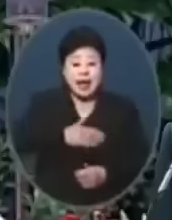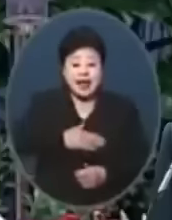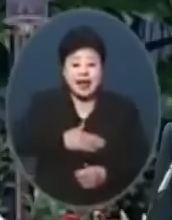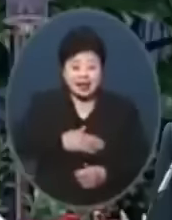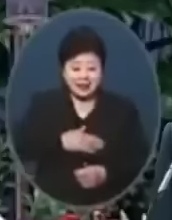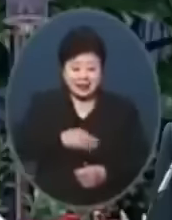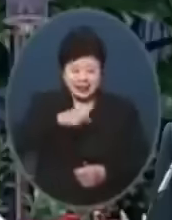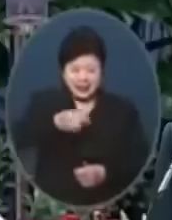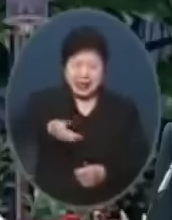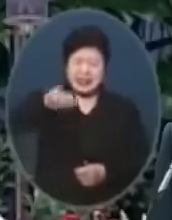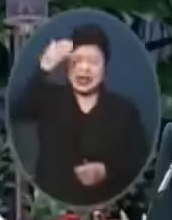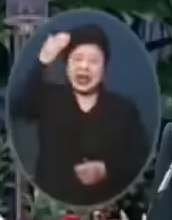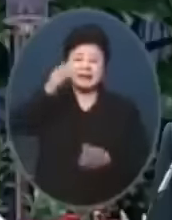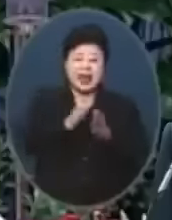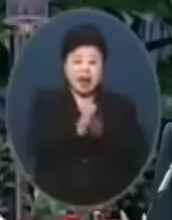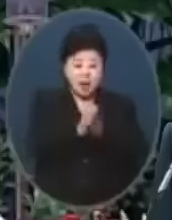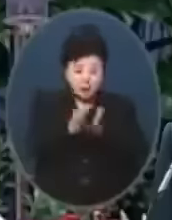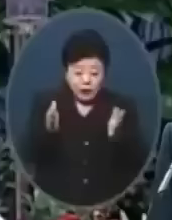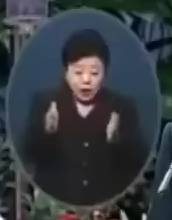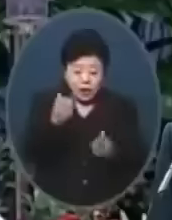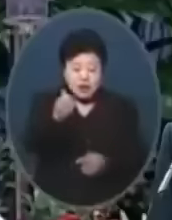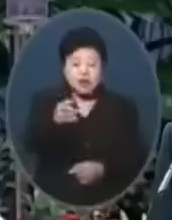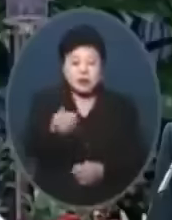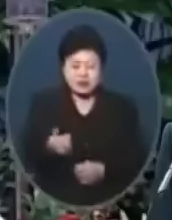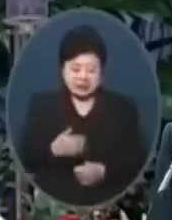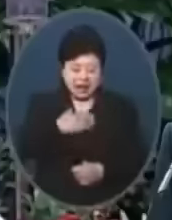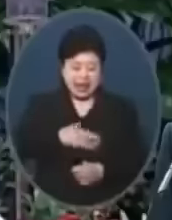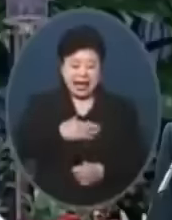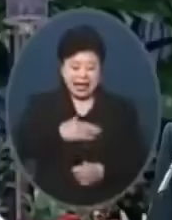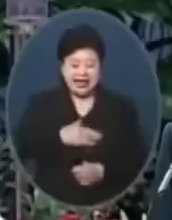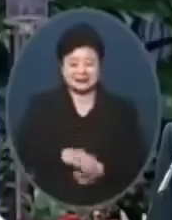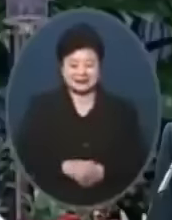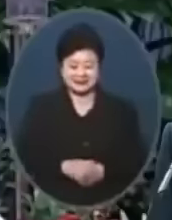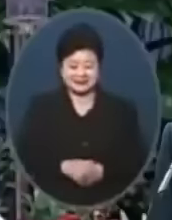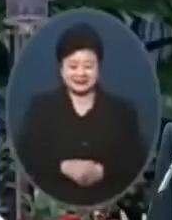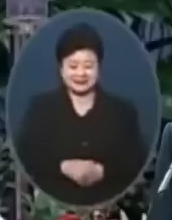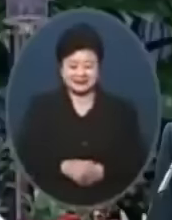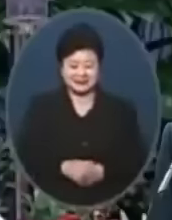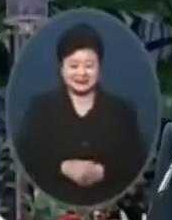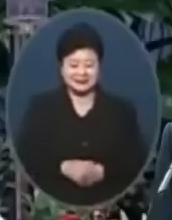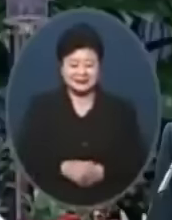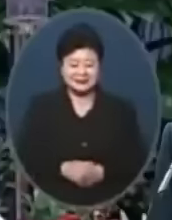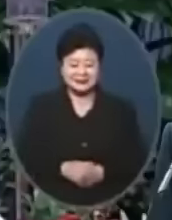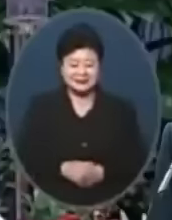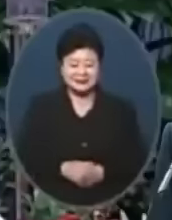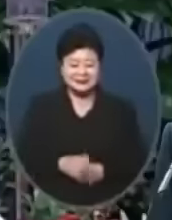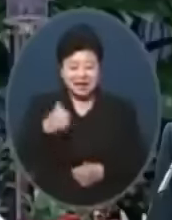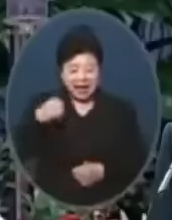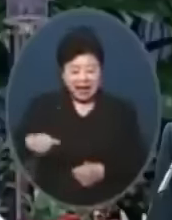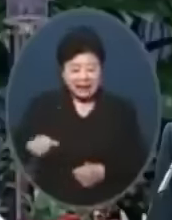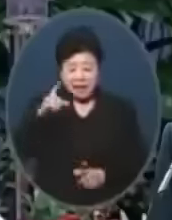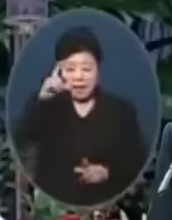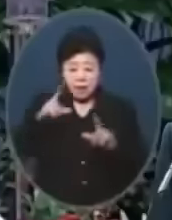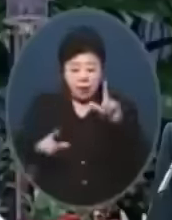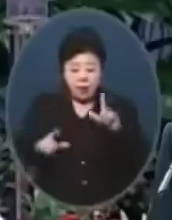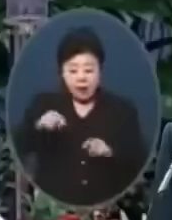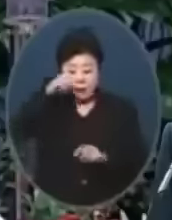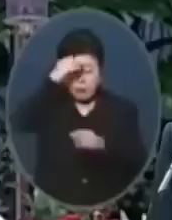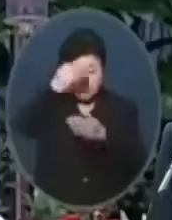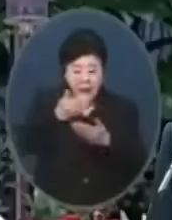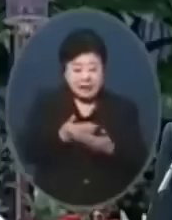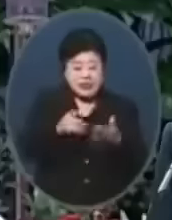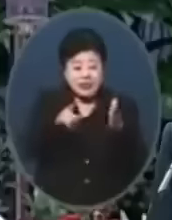몇만 년 전 여러분을 미리 알고 계셨습니다. 미리 아신 자들을 또한 그 아들의 형상을 본받게 하기